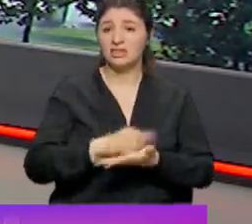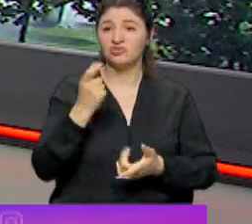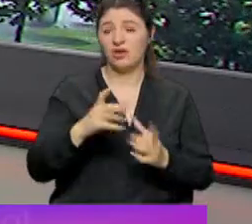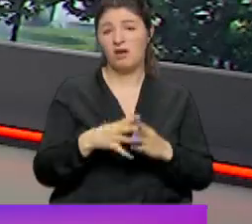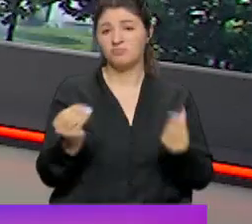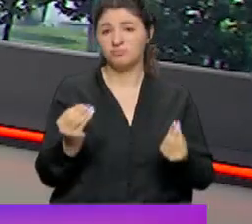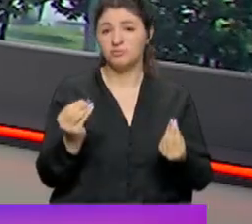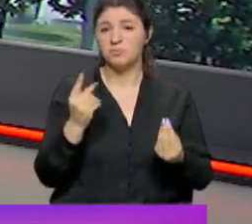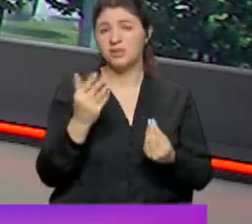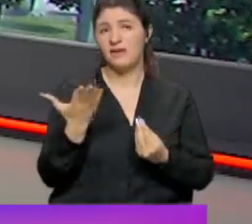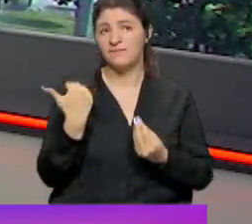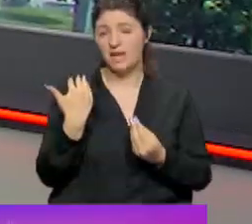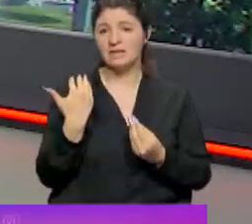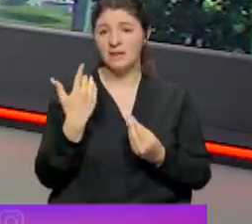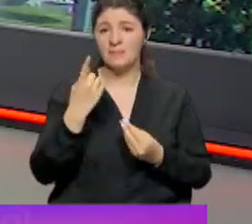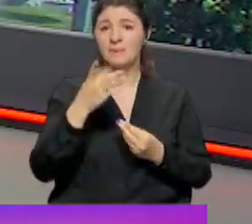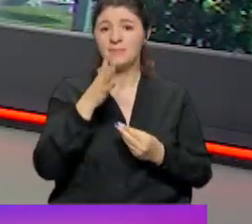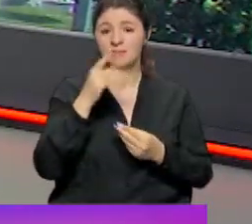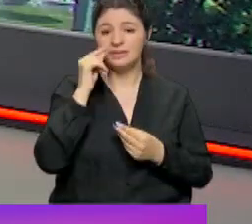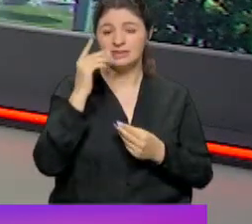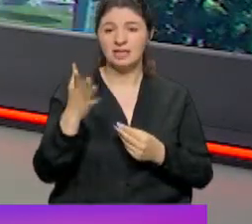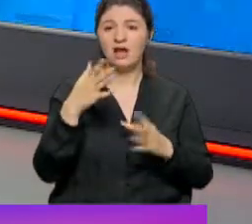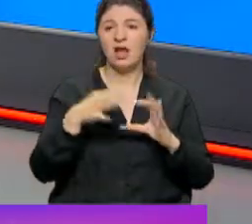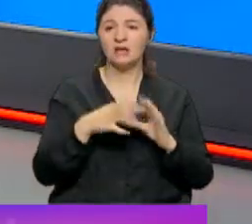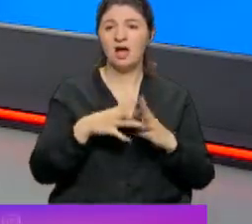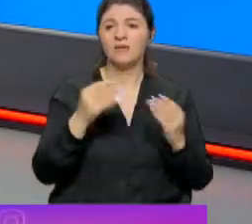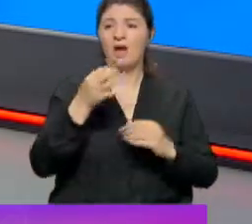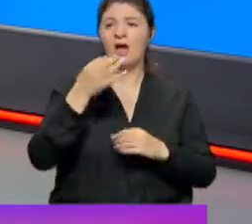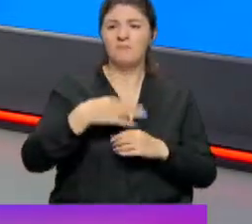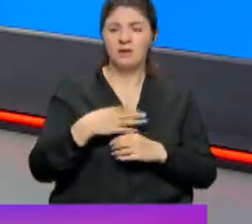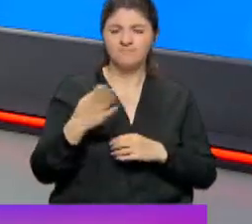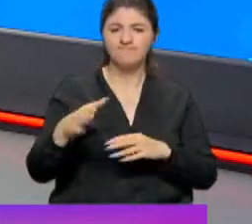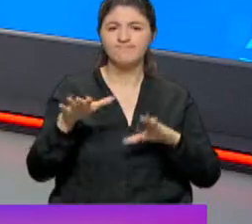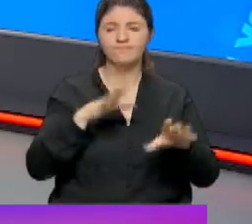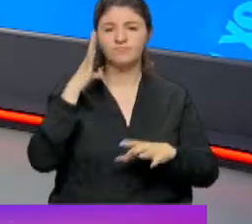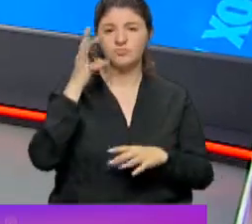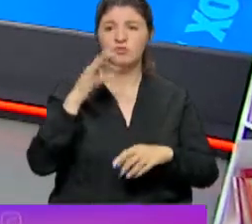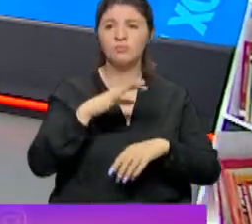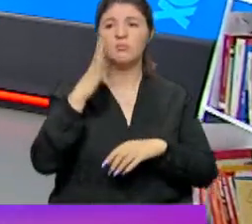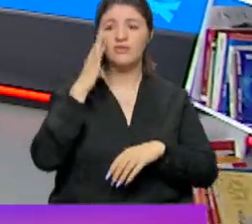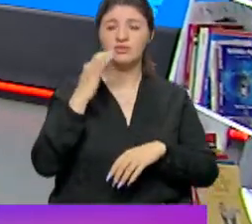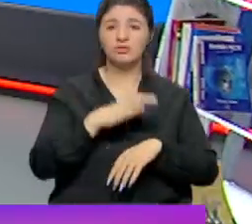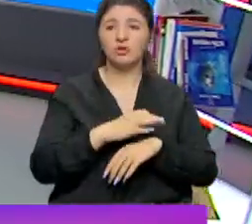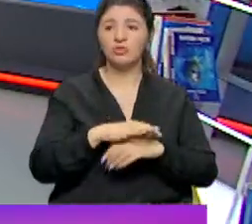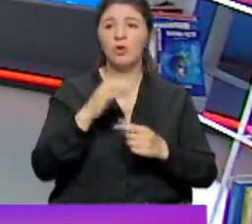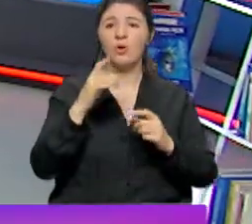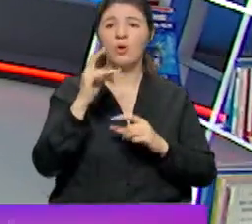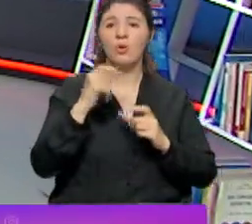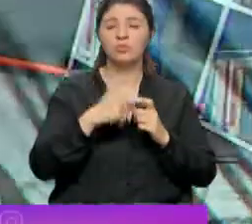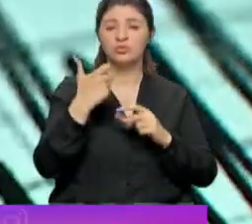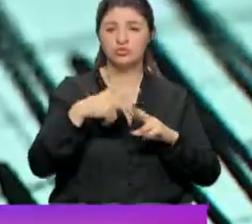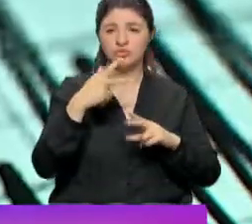gazeteciyi kaybettik biraz evvel de bir bilim insanlarına ilişkin kayıt haberini aldım bu akşam Uzmanı Profesör Dr Oğuz